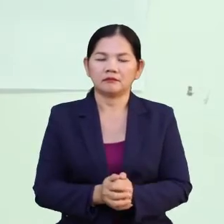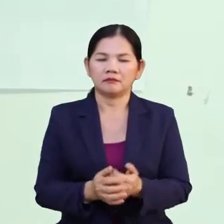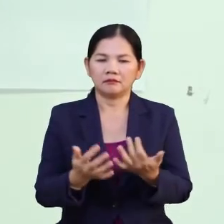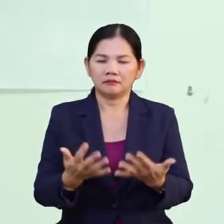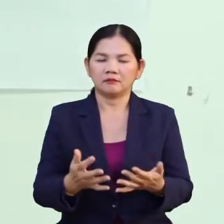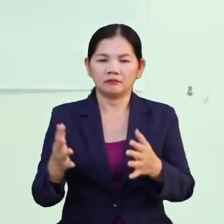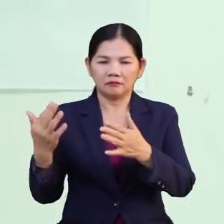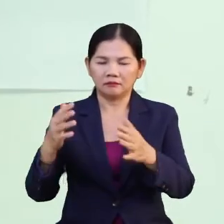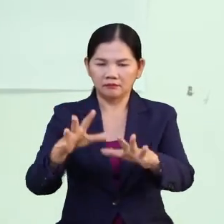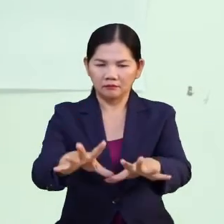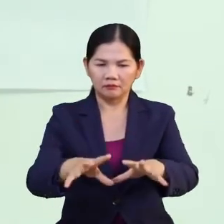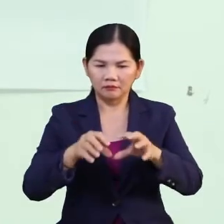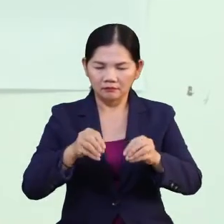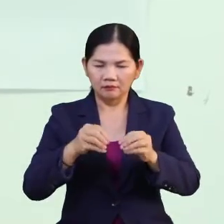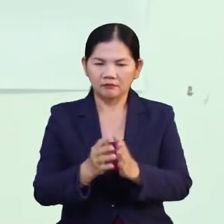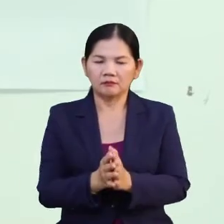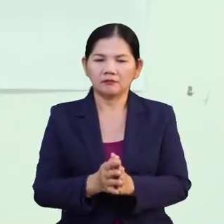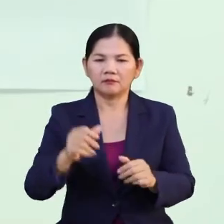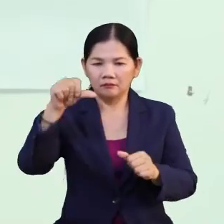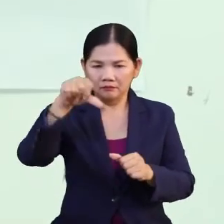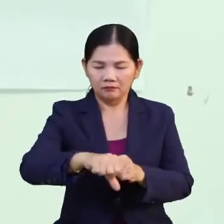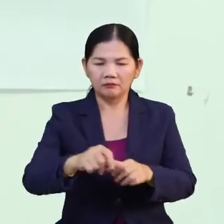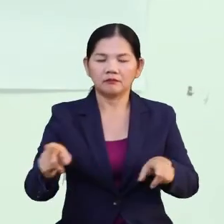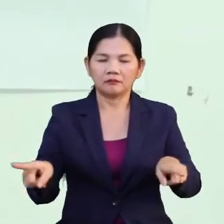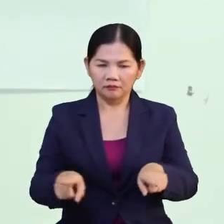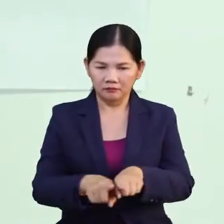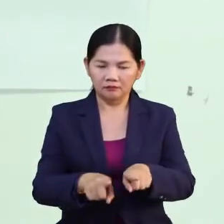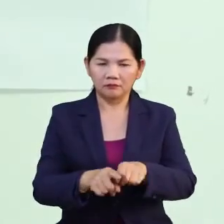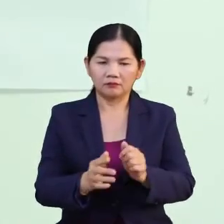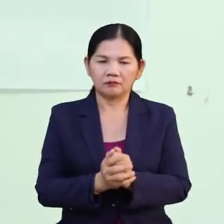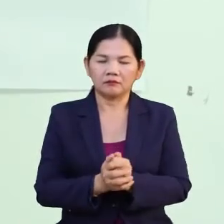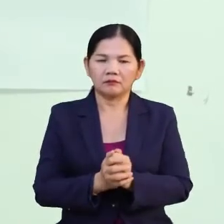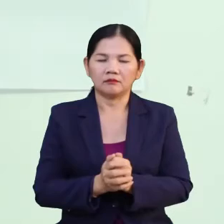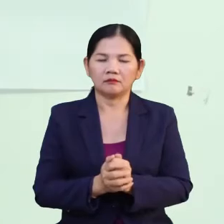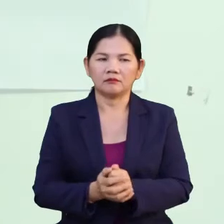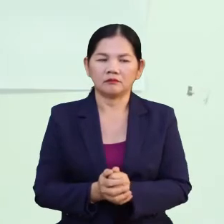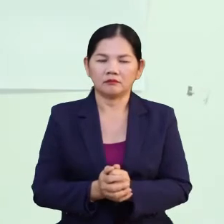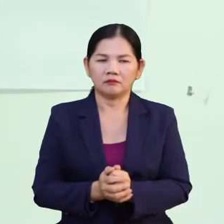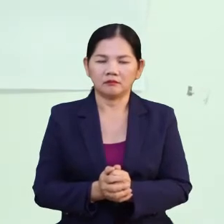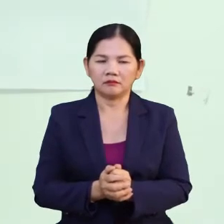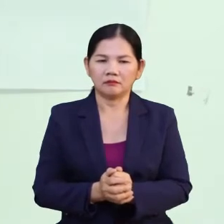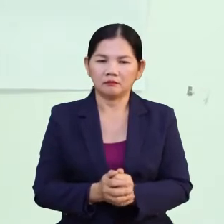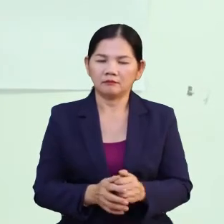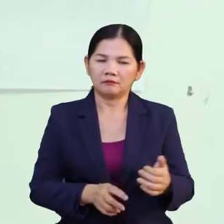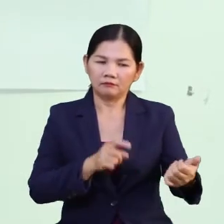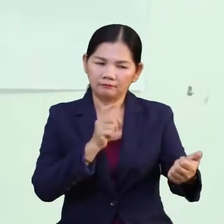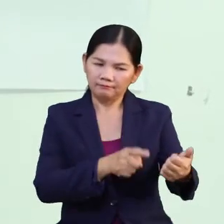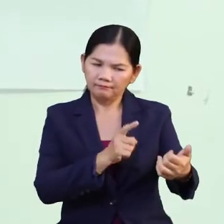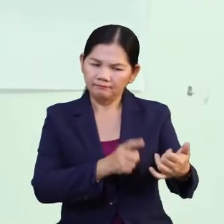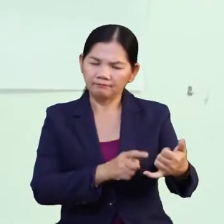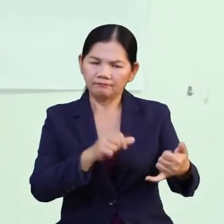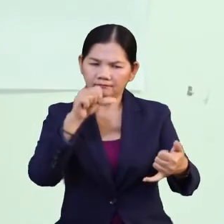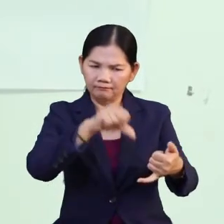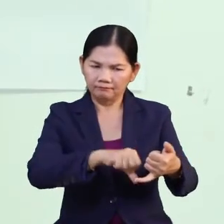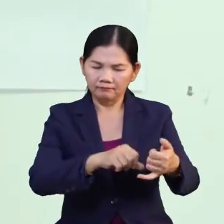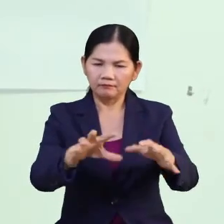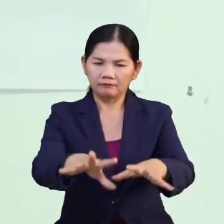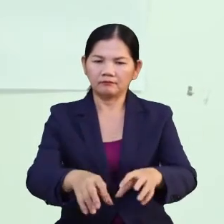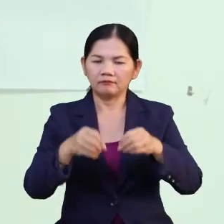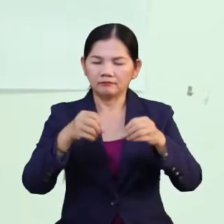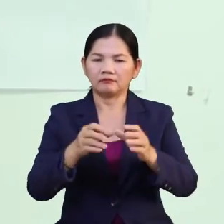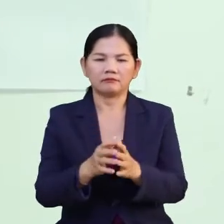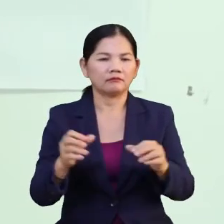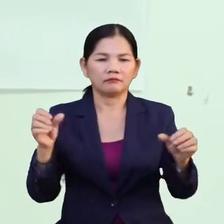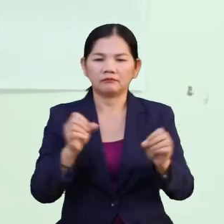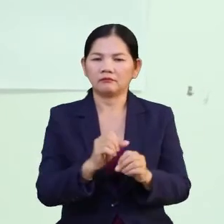ងទទួលផលអាក្រក់ដូចជាធម្មតាតែយើងមានការប្រមាថចំពោះនរណាម្នាក់ផលដែលយើងទទួលបានមិ